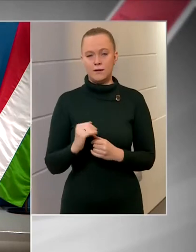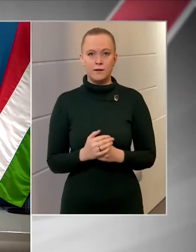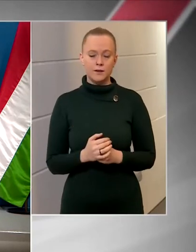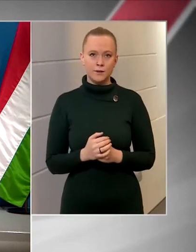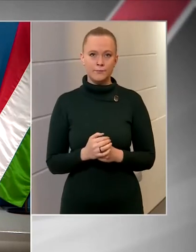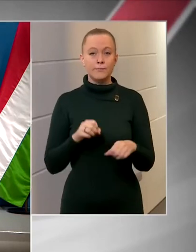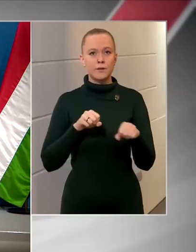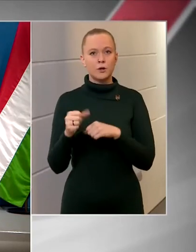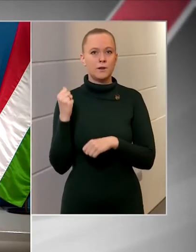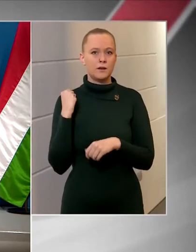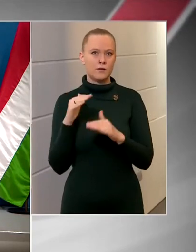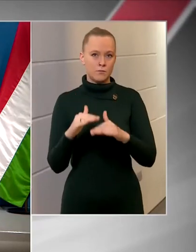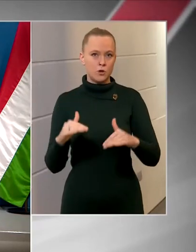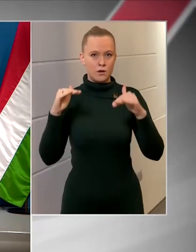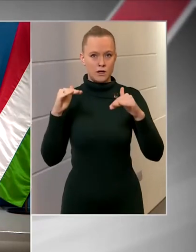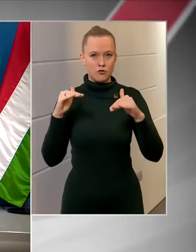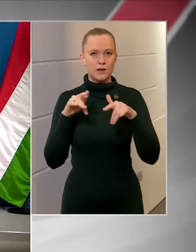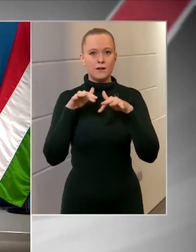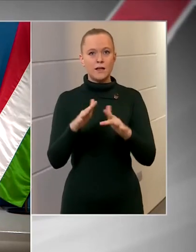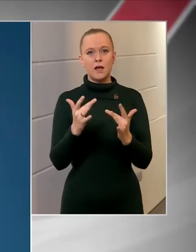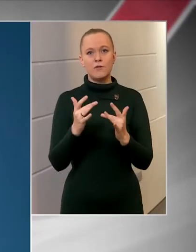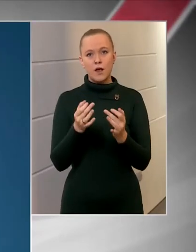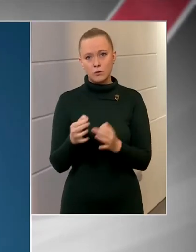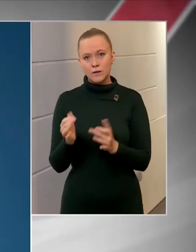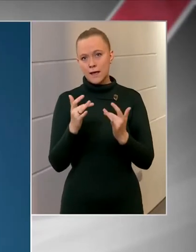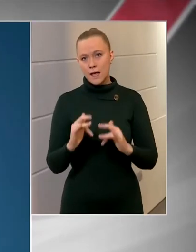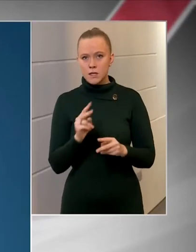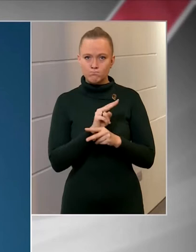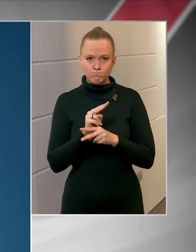A kormány a tegnapi ülésén a járványügyi helyzetet értékelte.